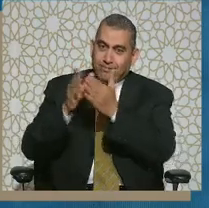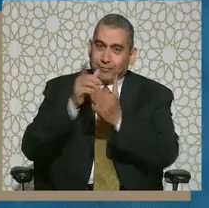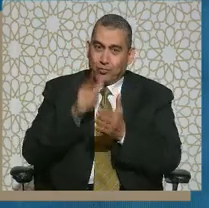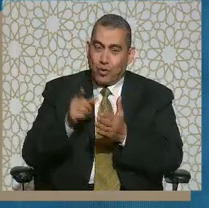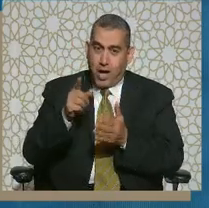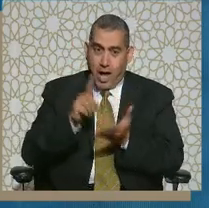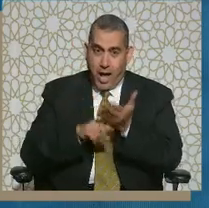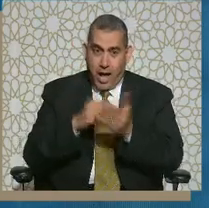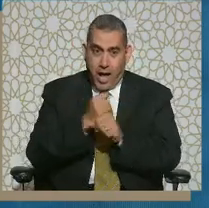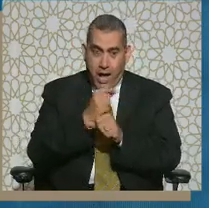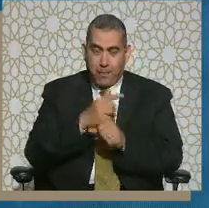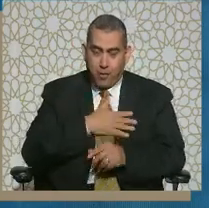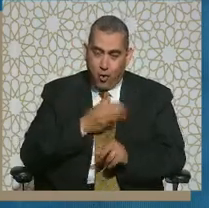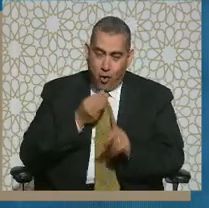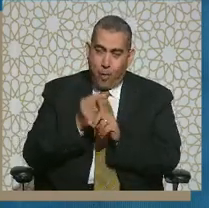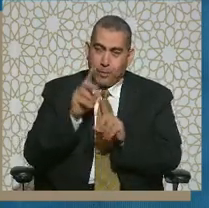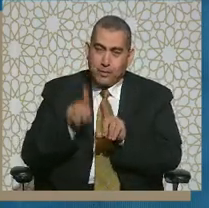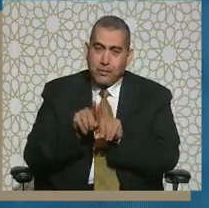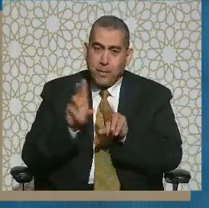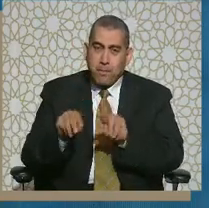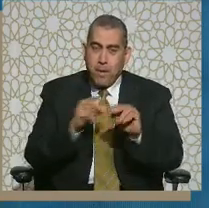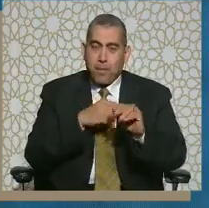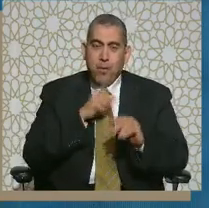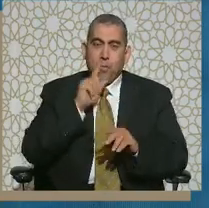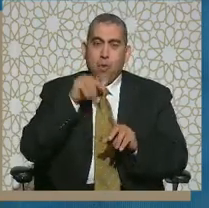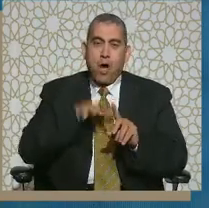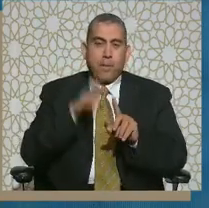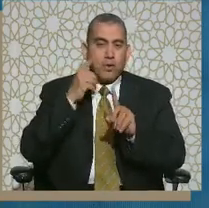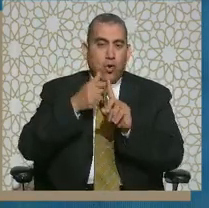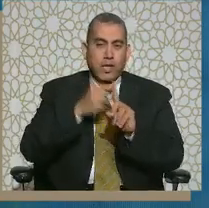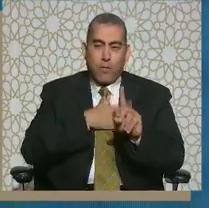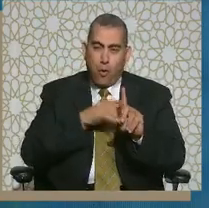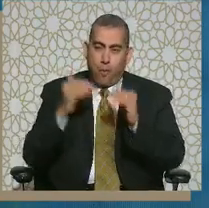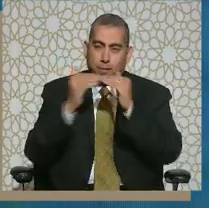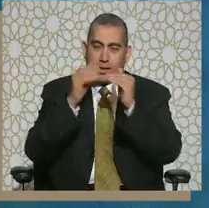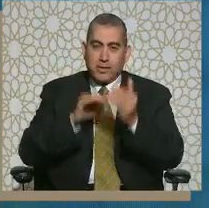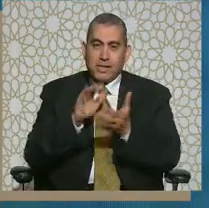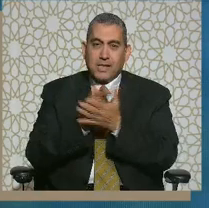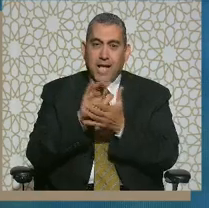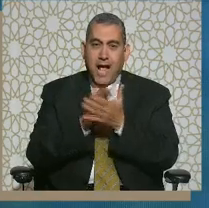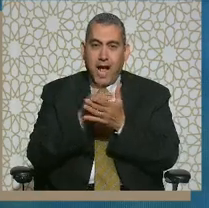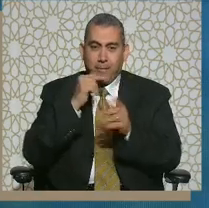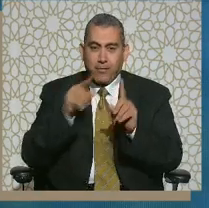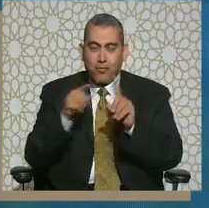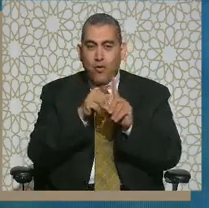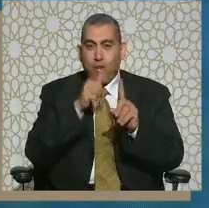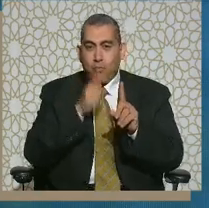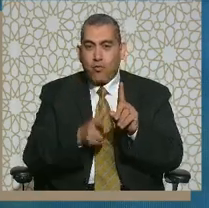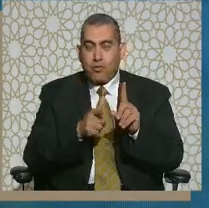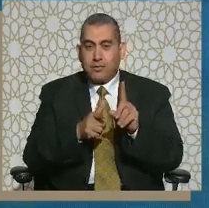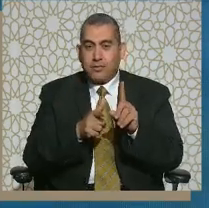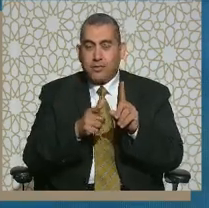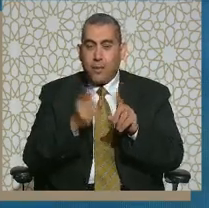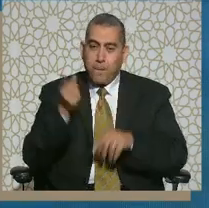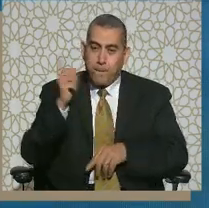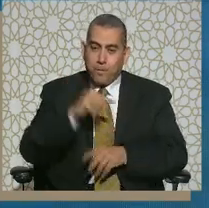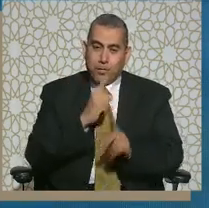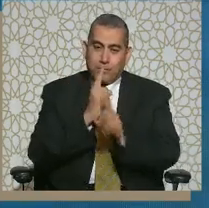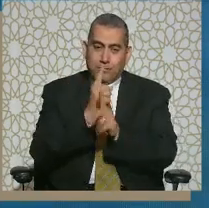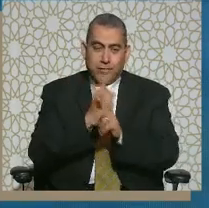كنت على قدم محبه رسول الله صلى الله عليه وسلم وقدم الصحابه لما كونوا بيقولوا غدا نلقى